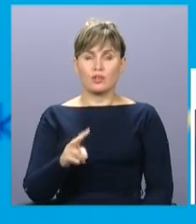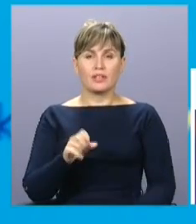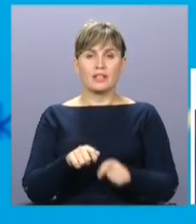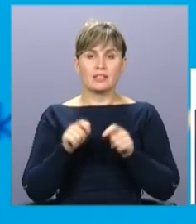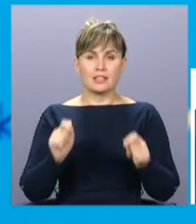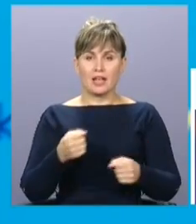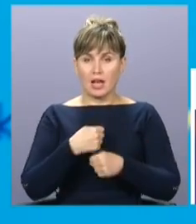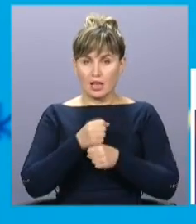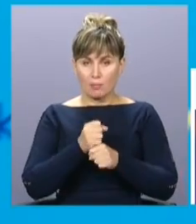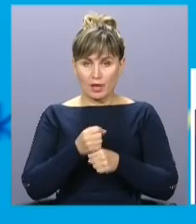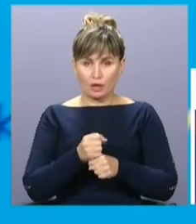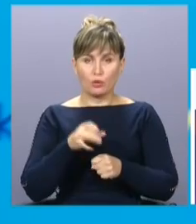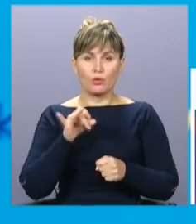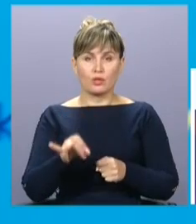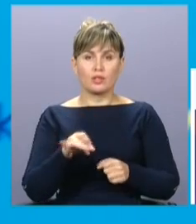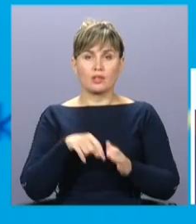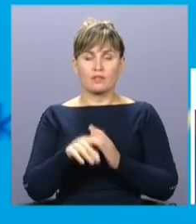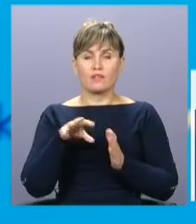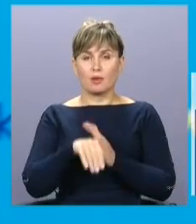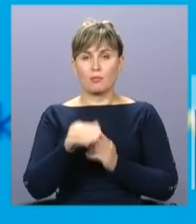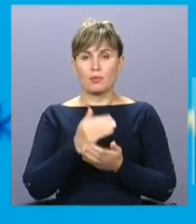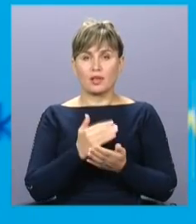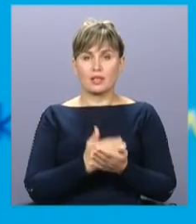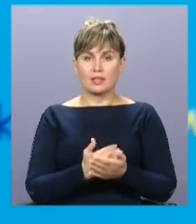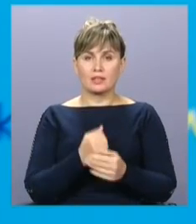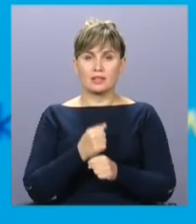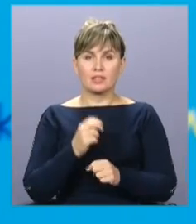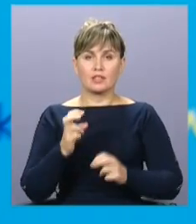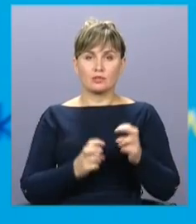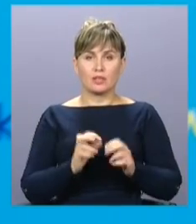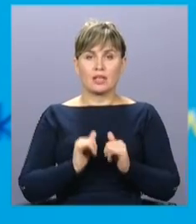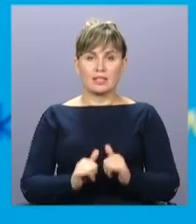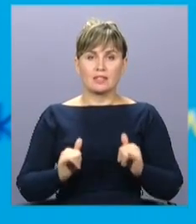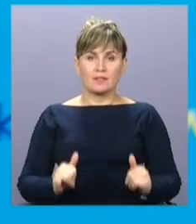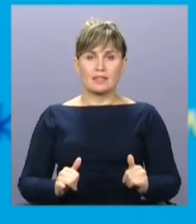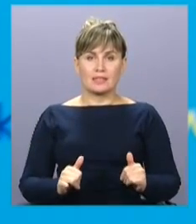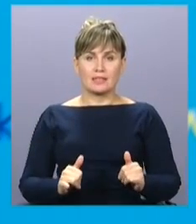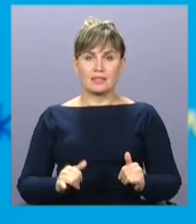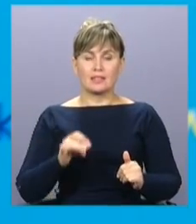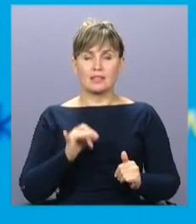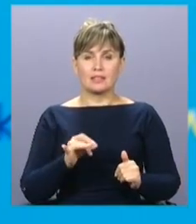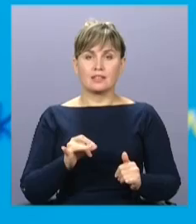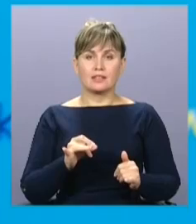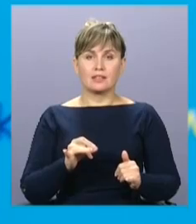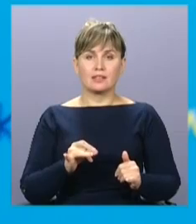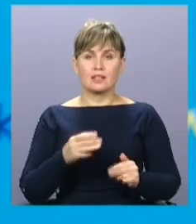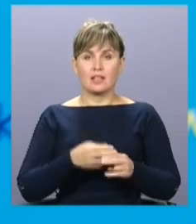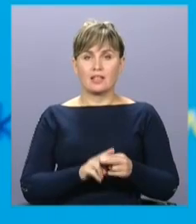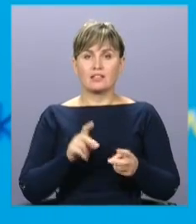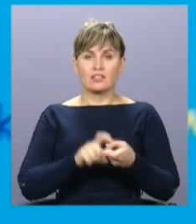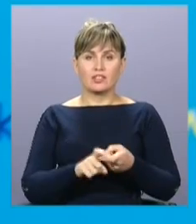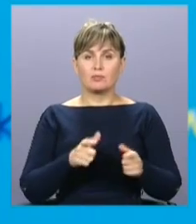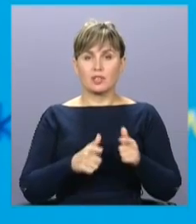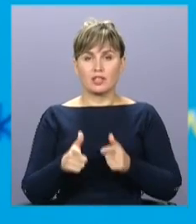создание лабораторий в рамках программы форсированного индустриального развития. То есть это связано